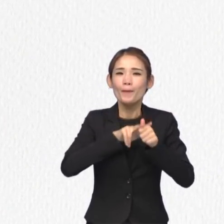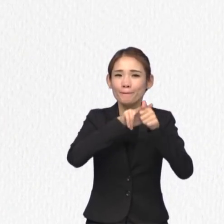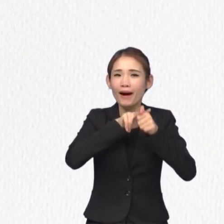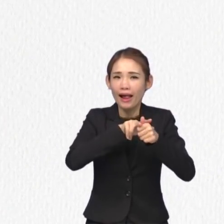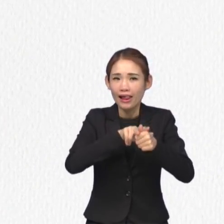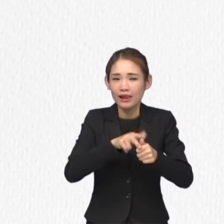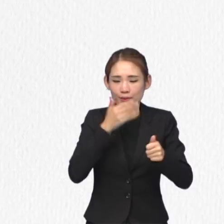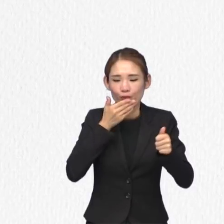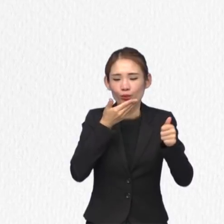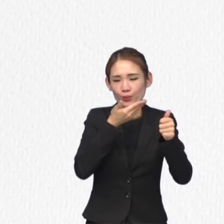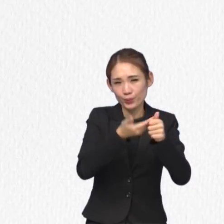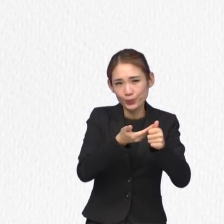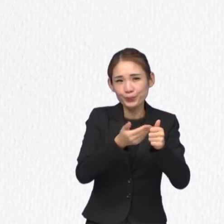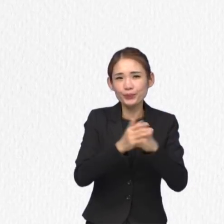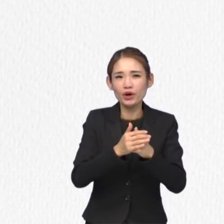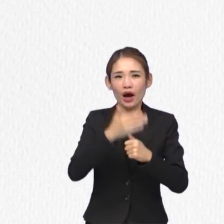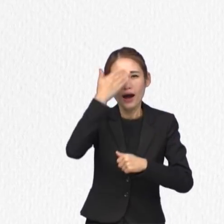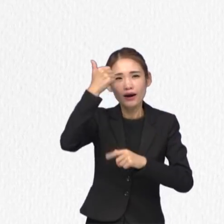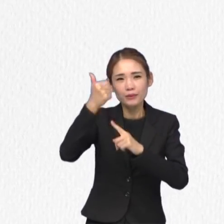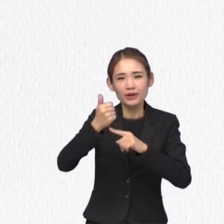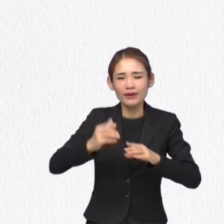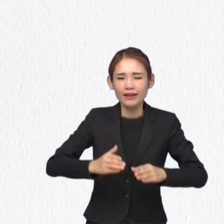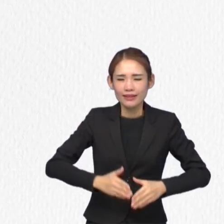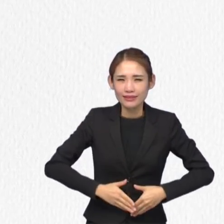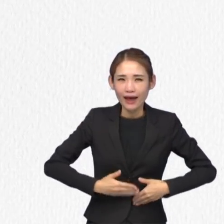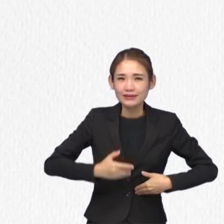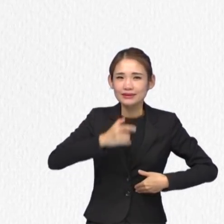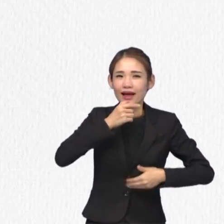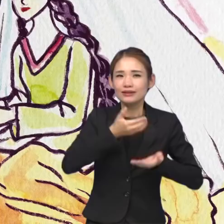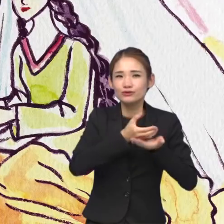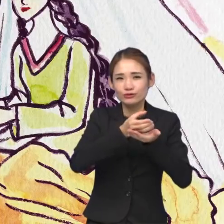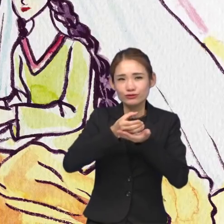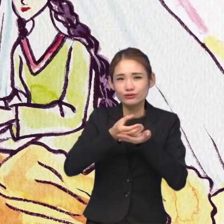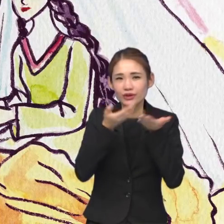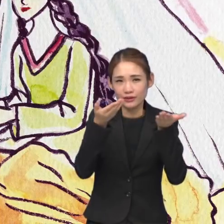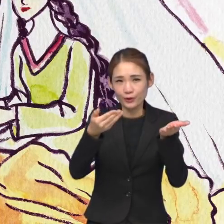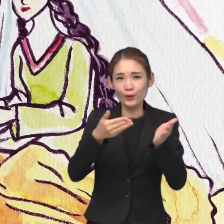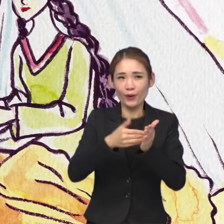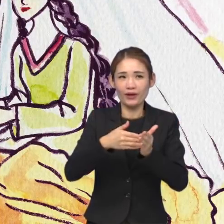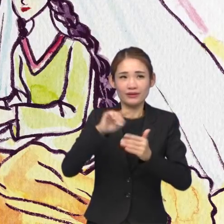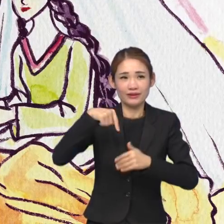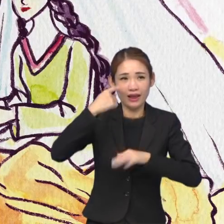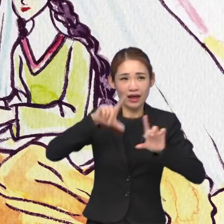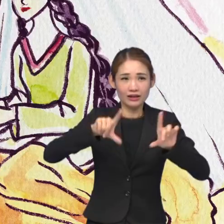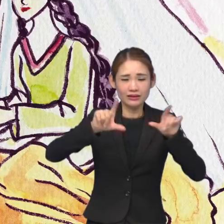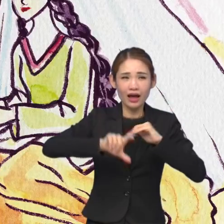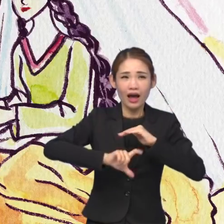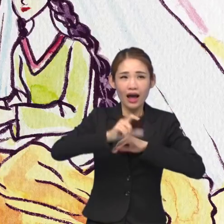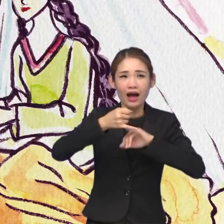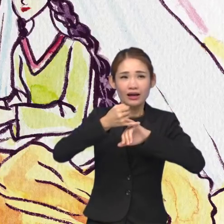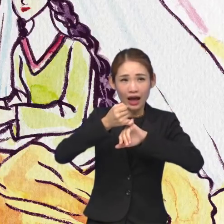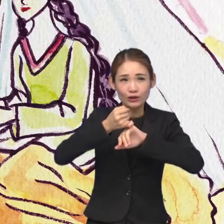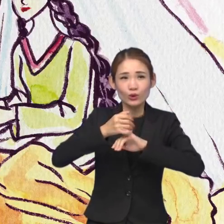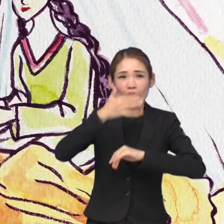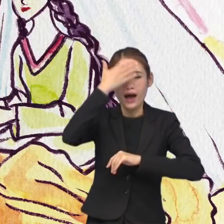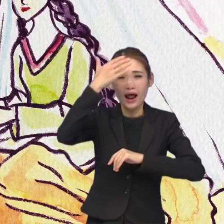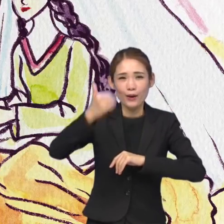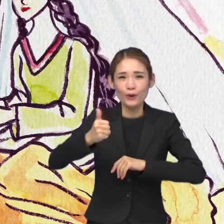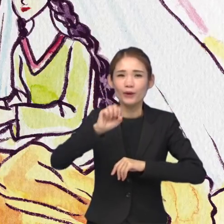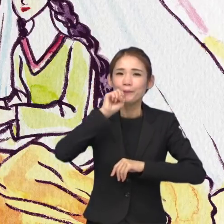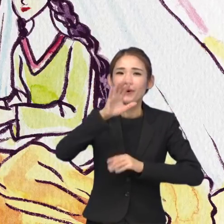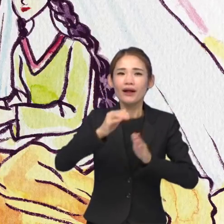먹이를 주고 할아버지에게 는 뜨거운 차 료 대 접했어요 다음날 아침 약속할 아버지가 이렇게